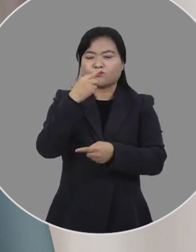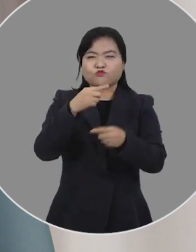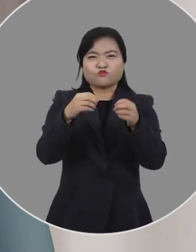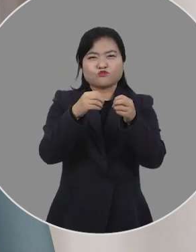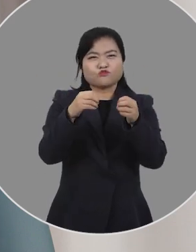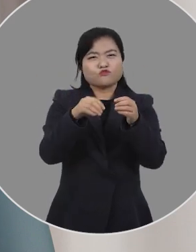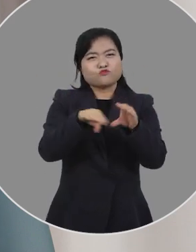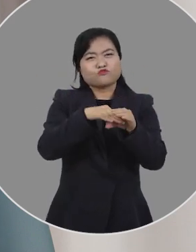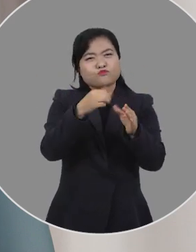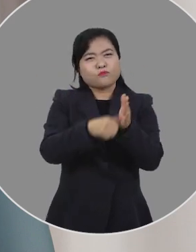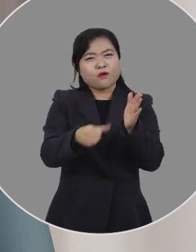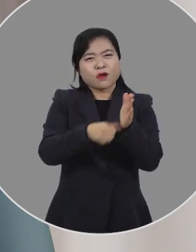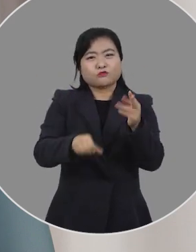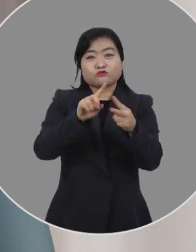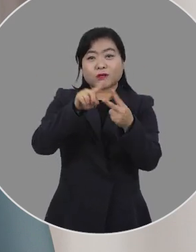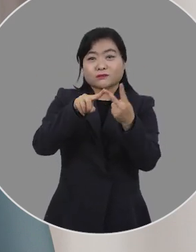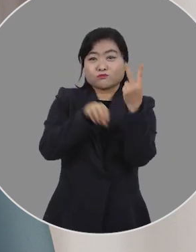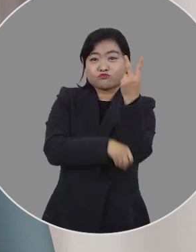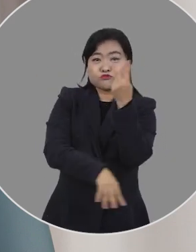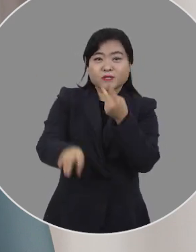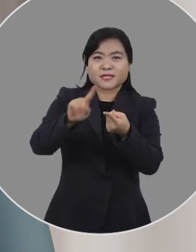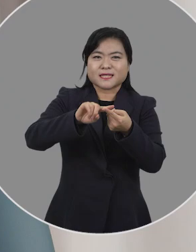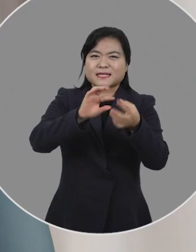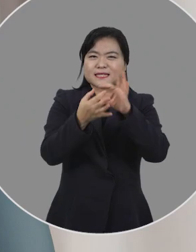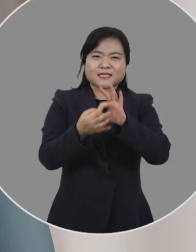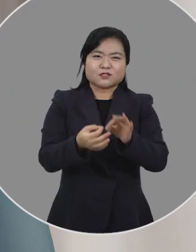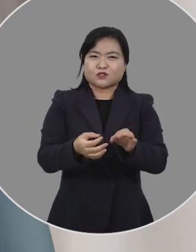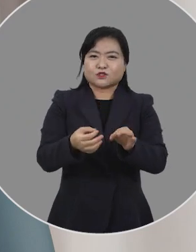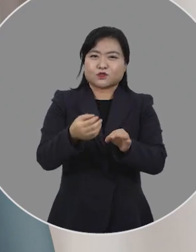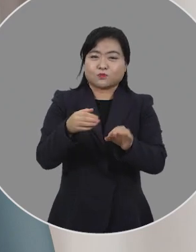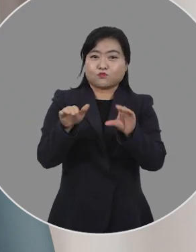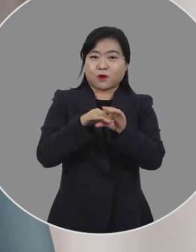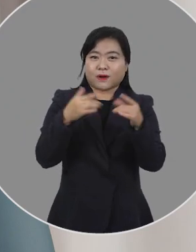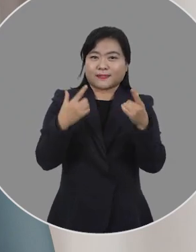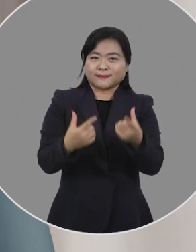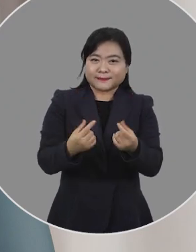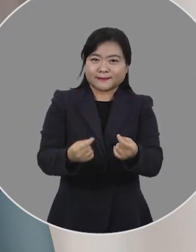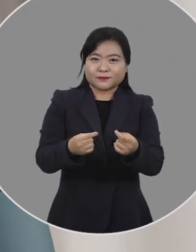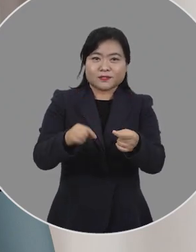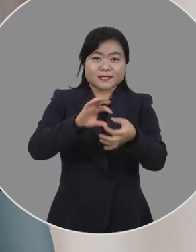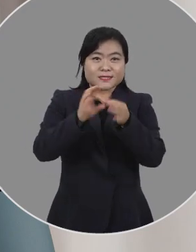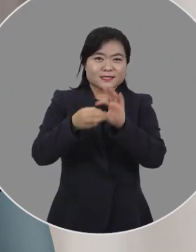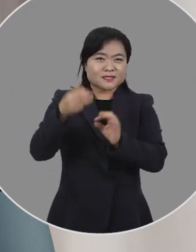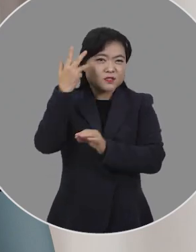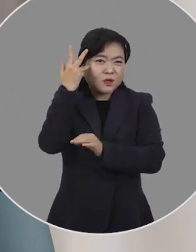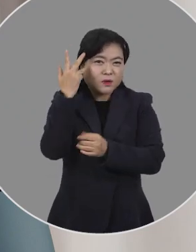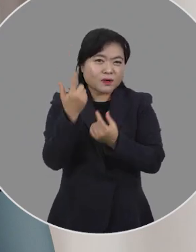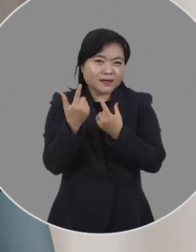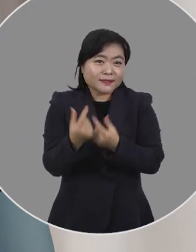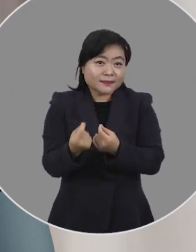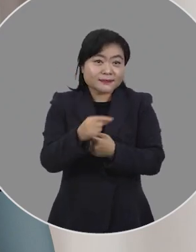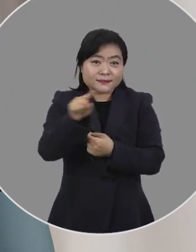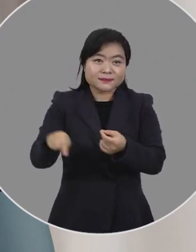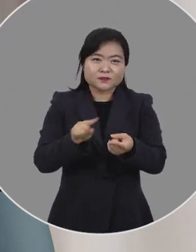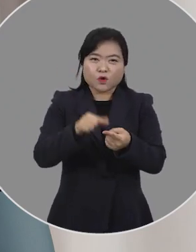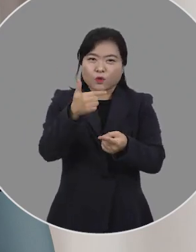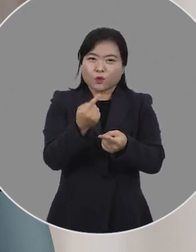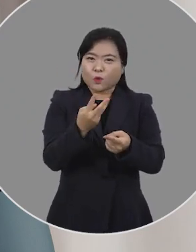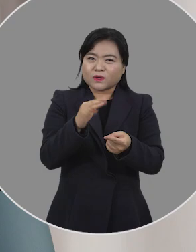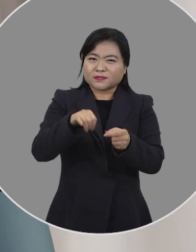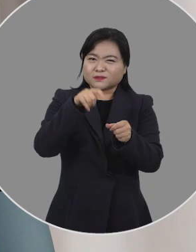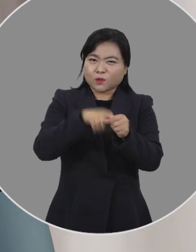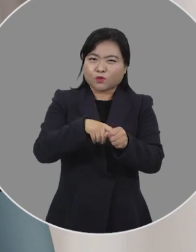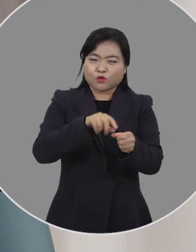가지 뿌리를 얘기할 수 있는데요. 그리스 로마 문화와 같이 특히 그리스 철학 같은 경우는 논리적으로 주체와